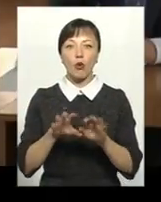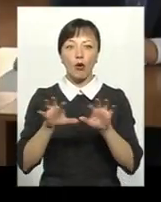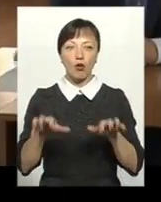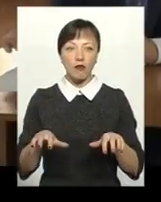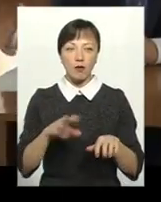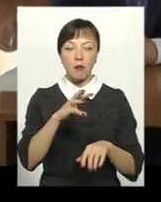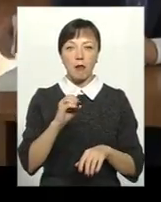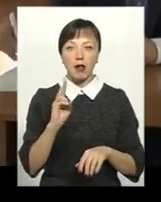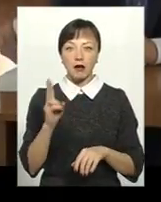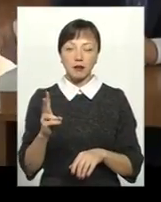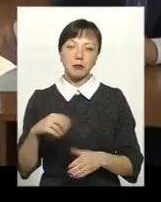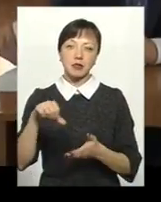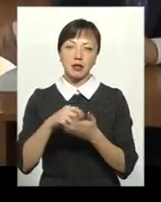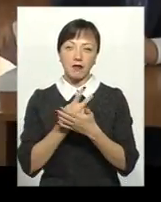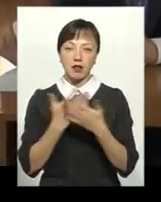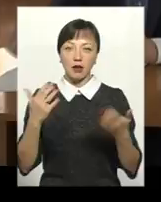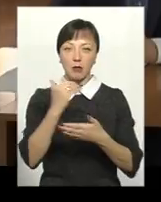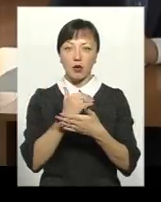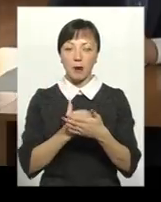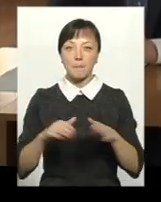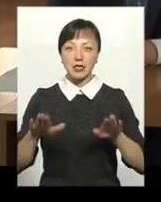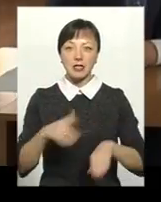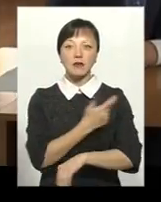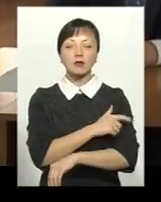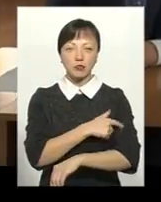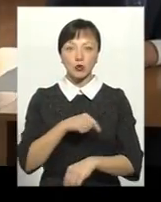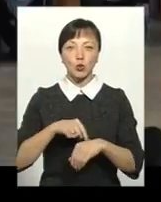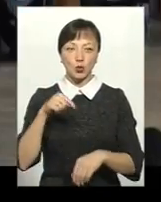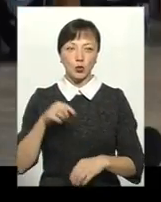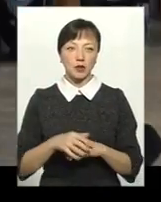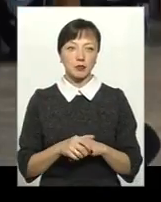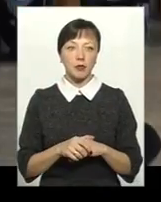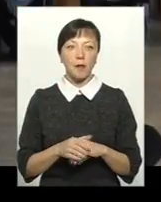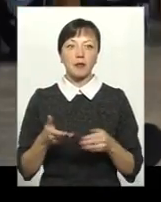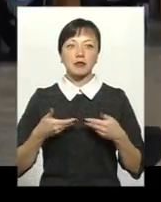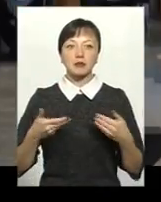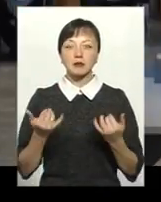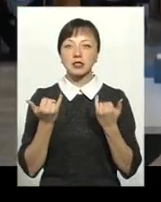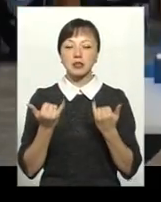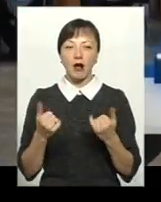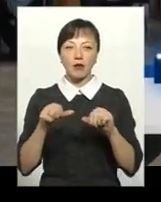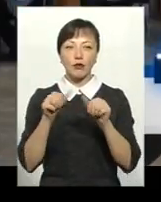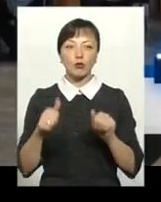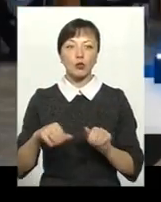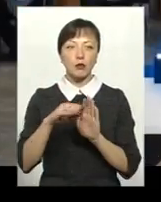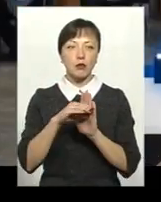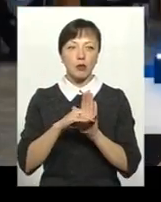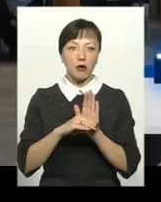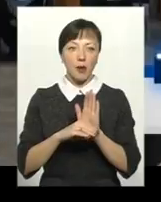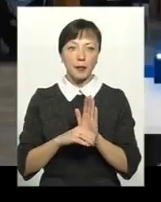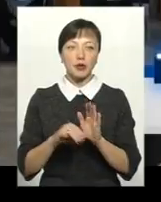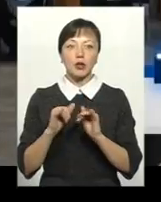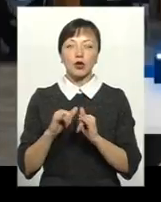Галини Мельник, представлена програма місцевої медицини вже торкнулась. Ми зараз форматуємо програму